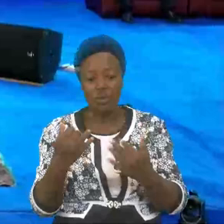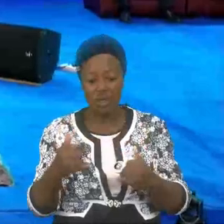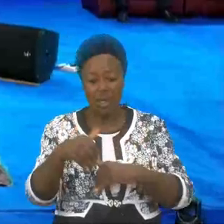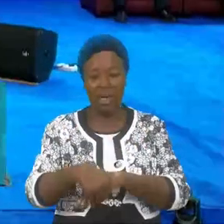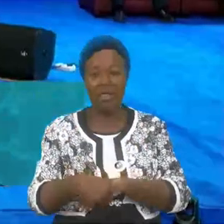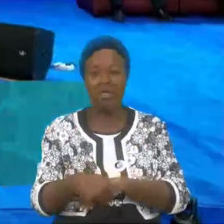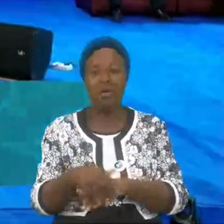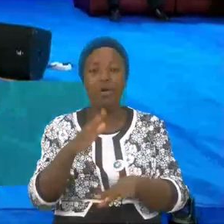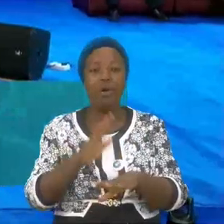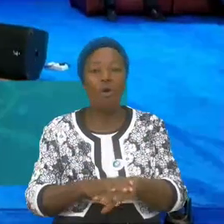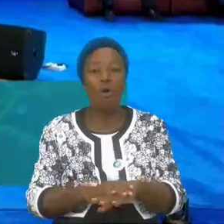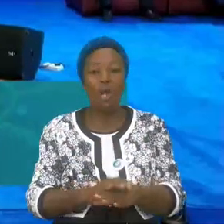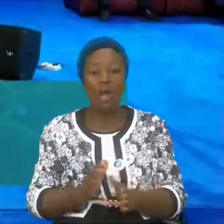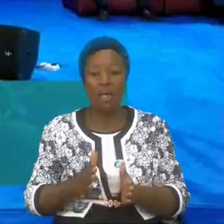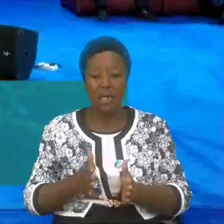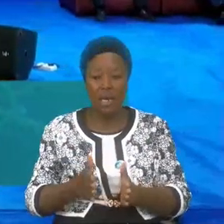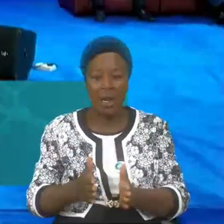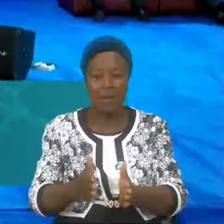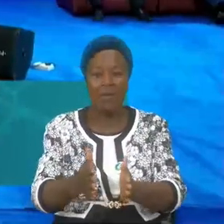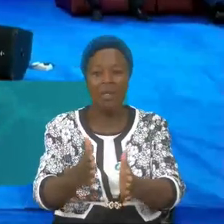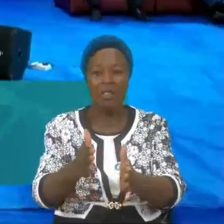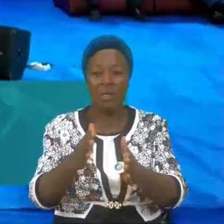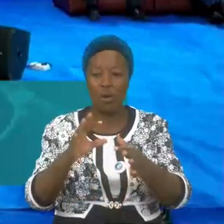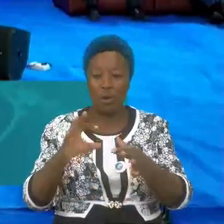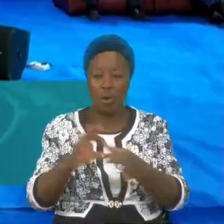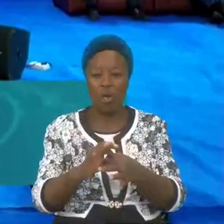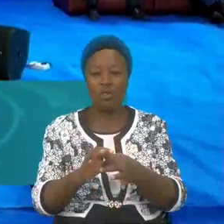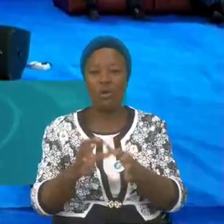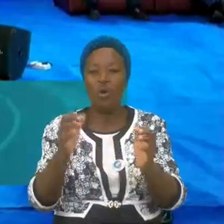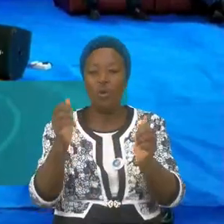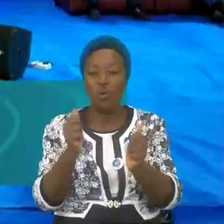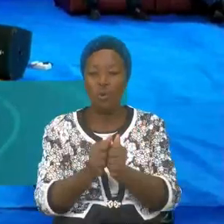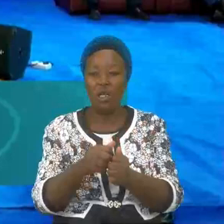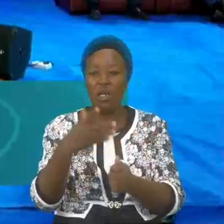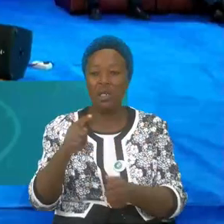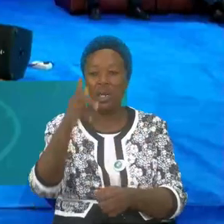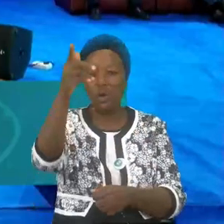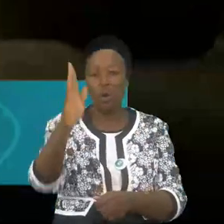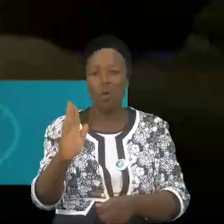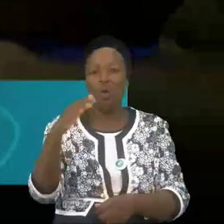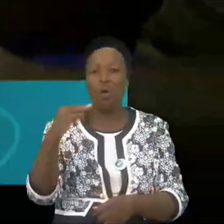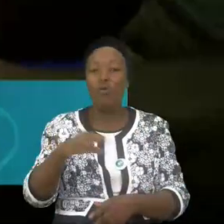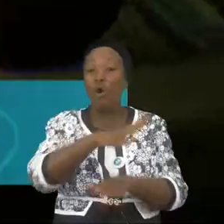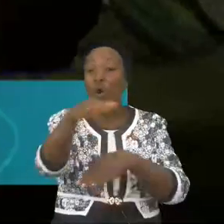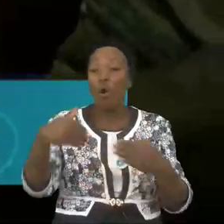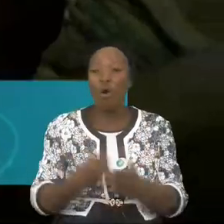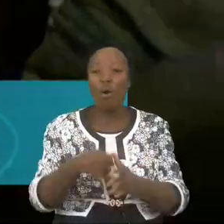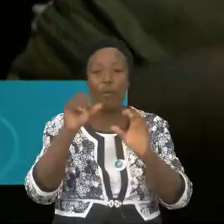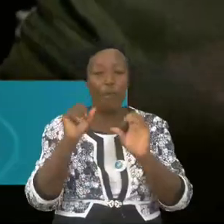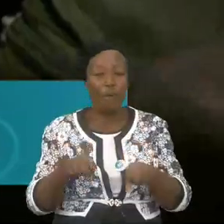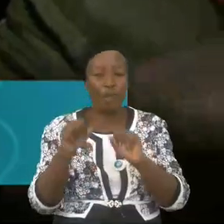Ce soir, je vous parle la connexion directe au Dieu de toute